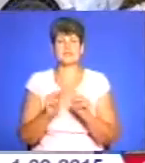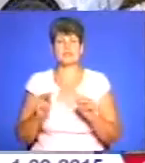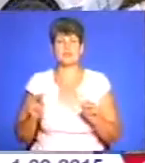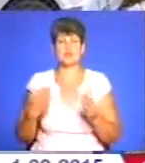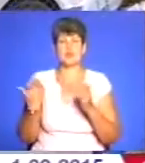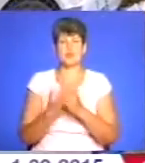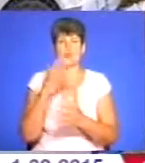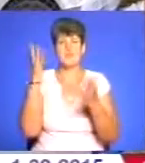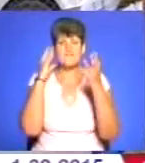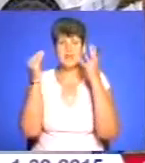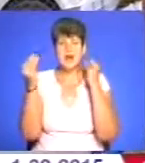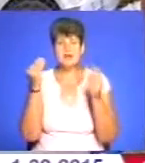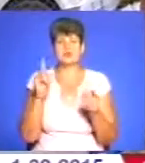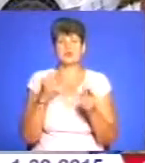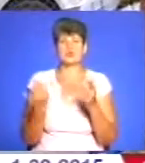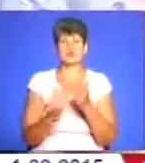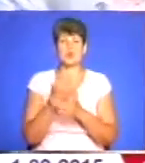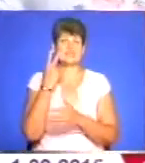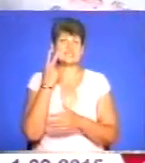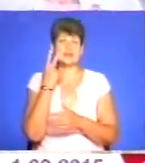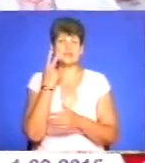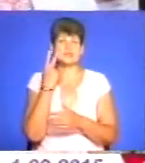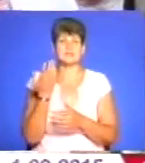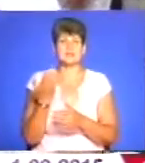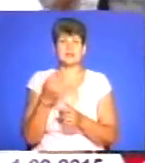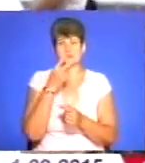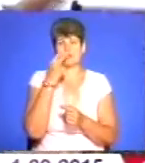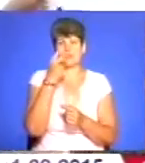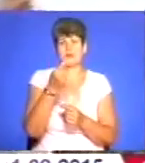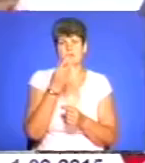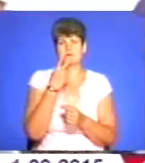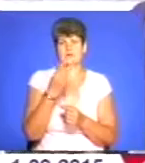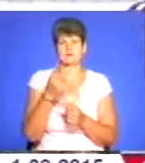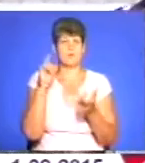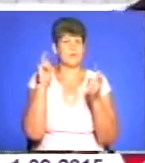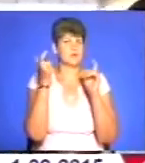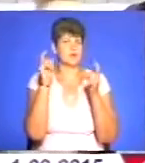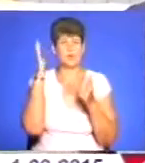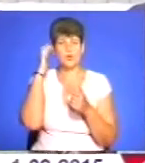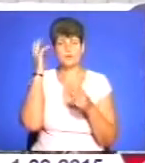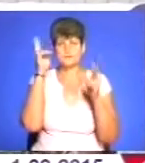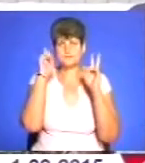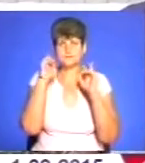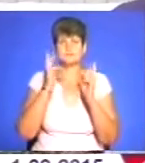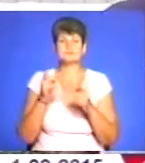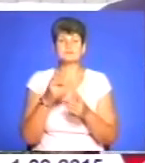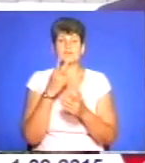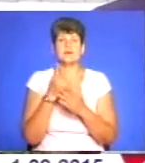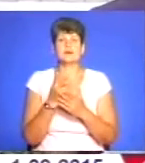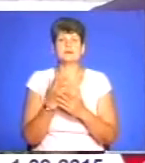Нові враження, щось нове завжди. Я так ще здалека побачила твою зачіску, прошу поверни голову. Тут і тризуб, так, і